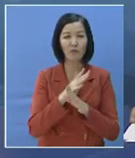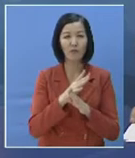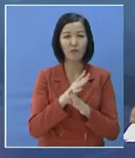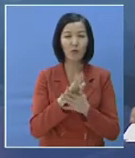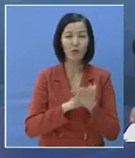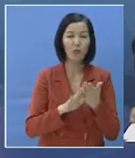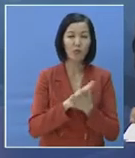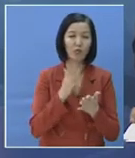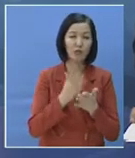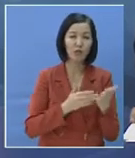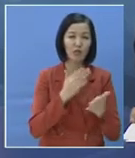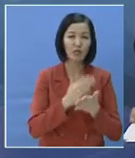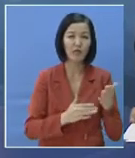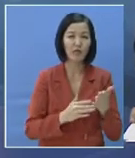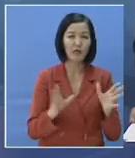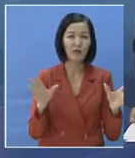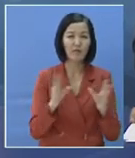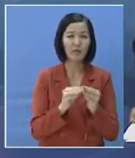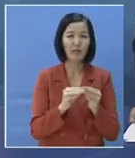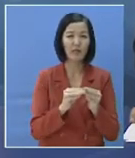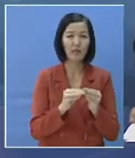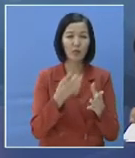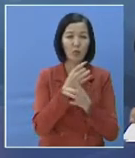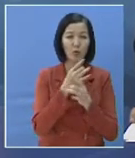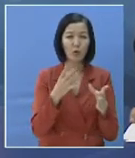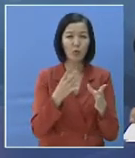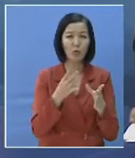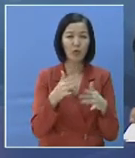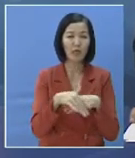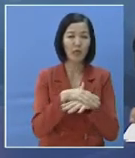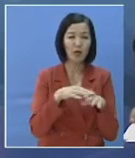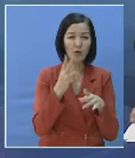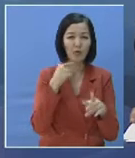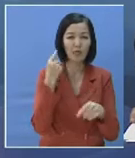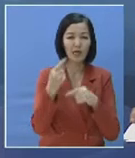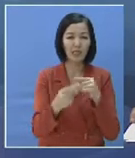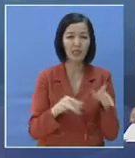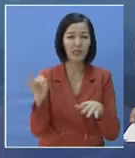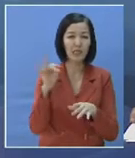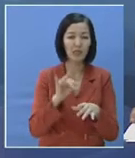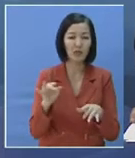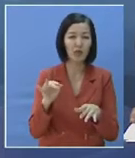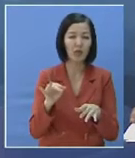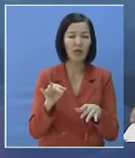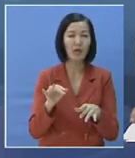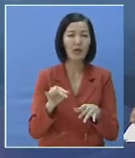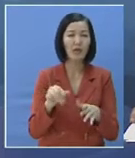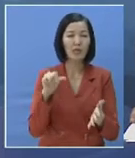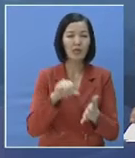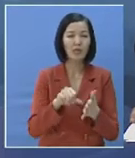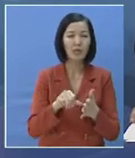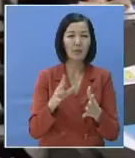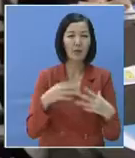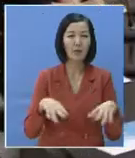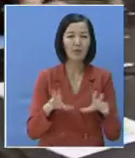весьма пугающая. Ведь вместе с ним исчезают культура, менталитет, традиция и история целого народа. Члены общественного